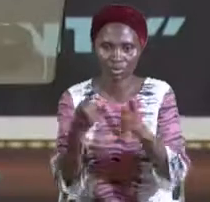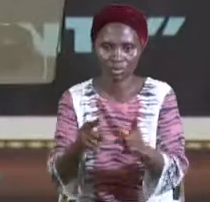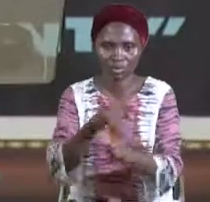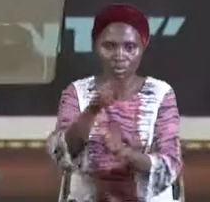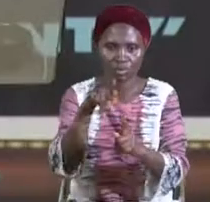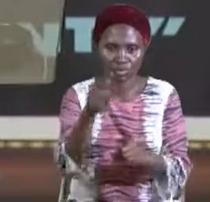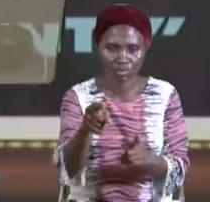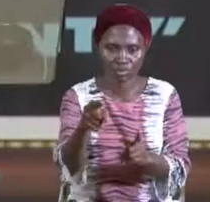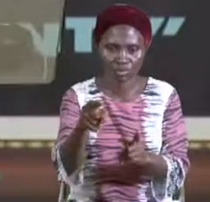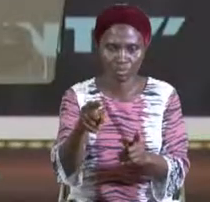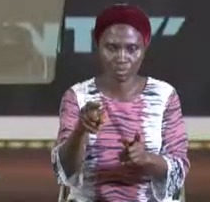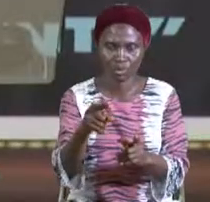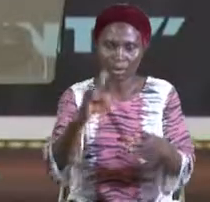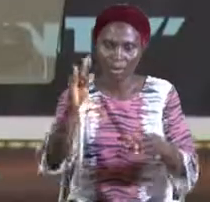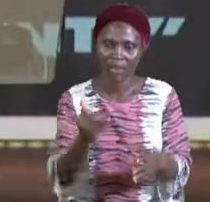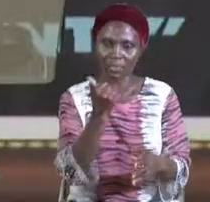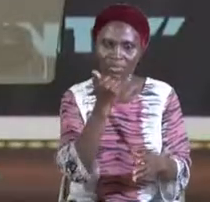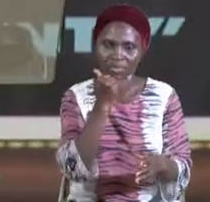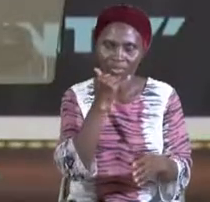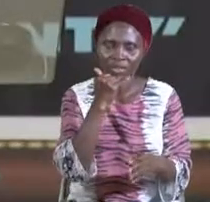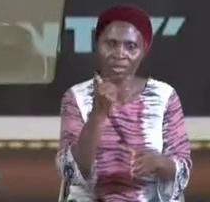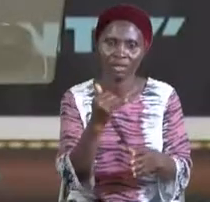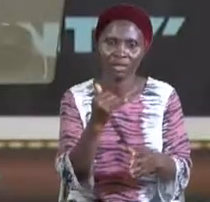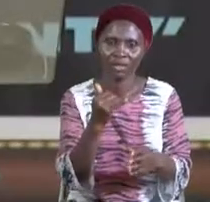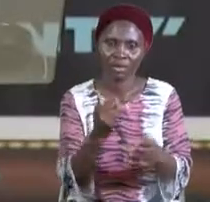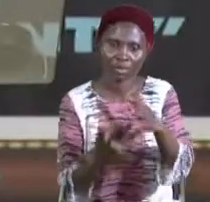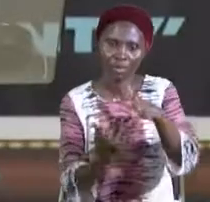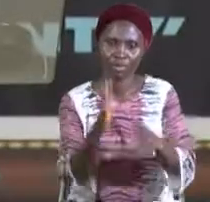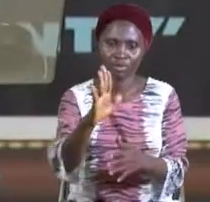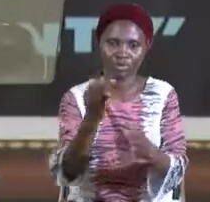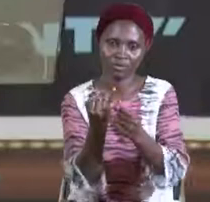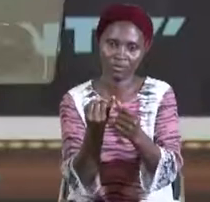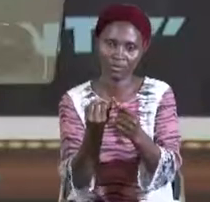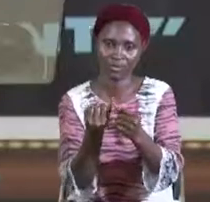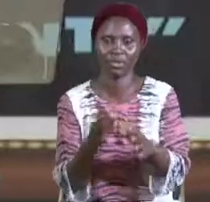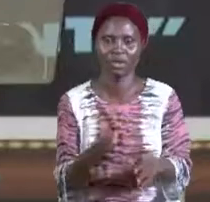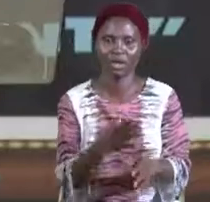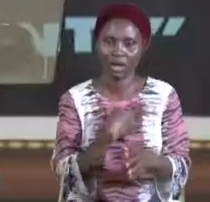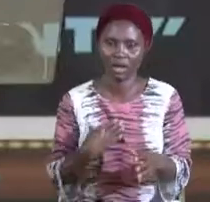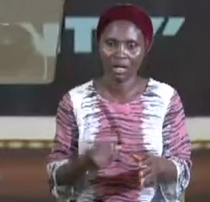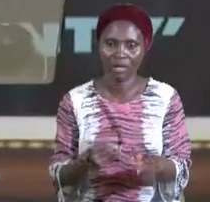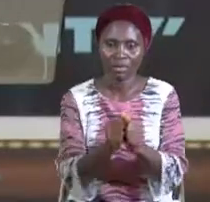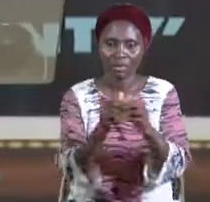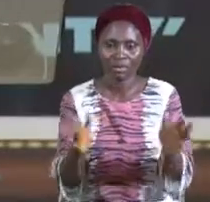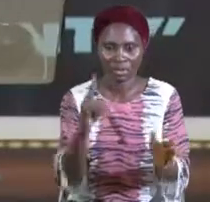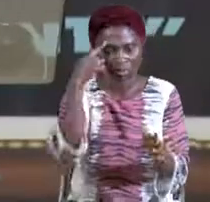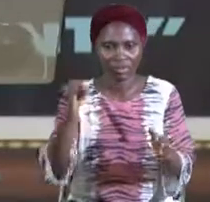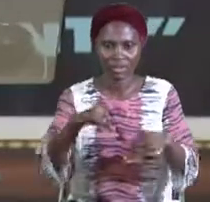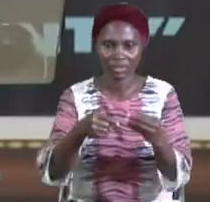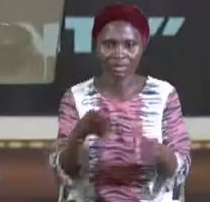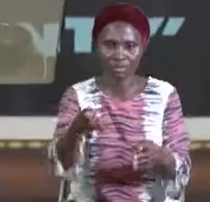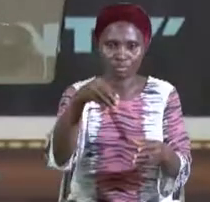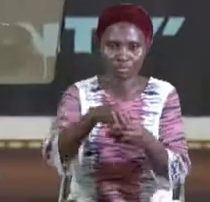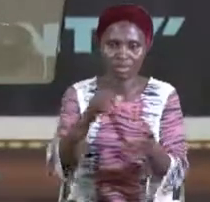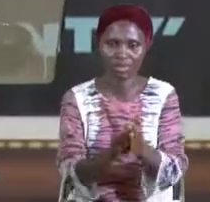doigt dans le feu, tu te brûles. Et ça brûle. Sans même penser, tu mets le doigt dans la bouche. Pourquoi tu le